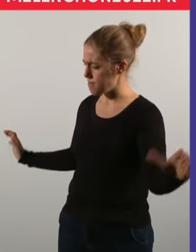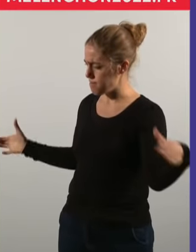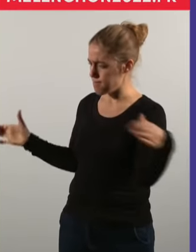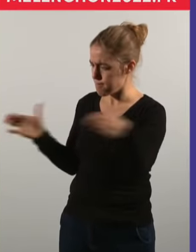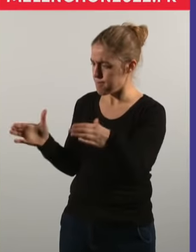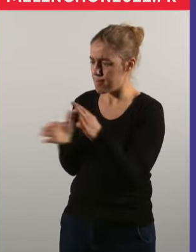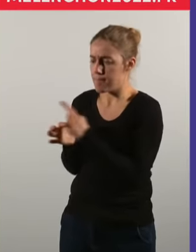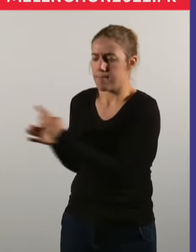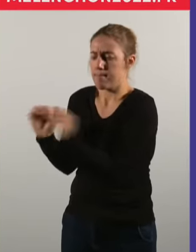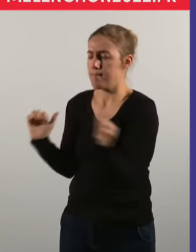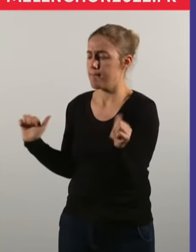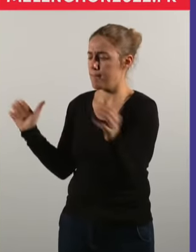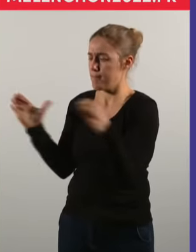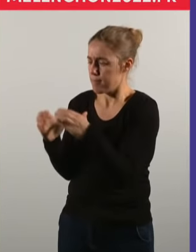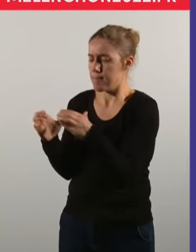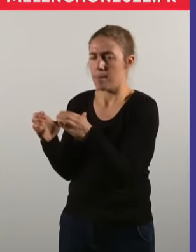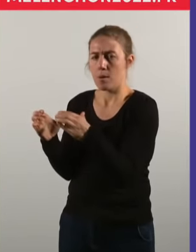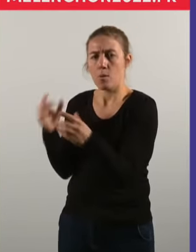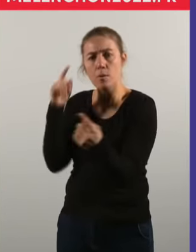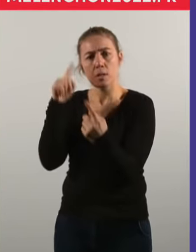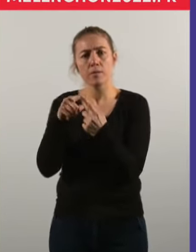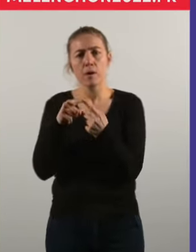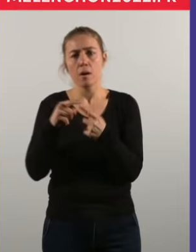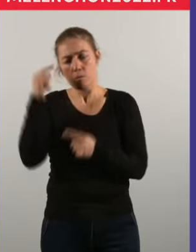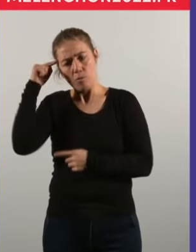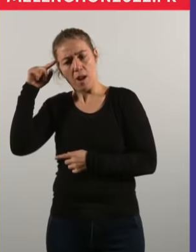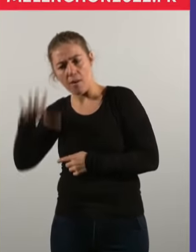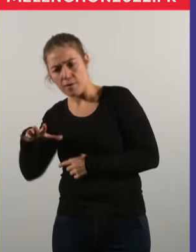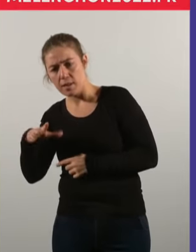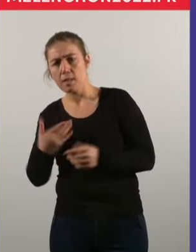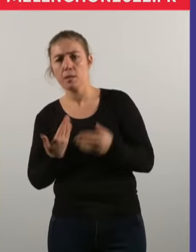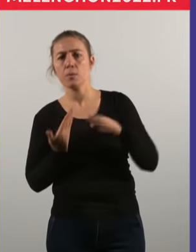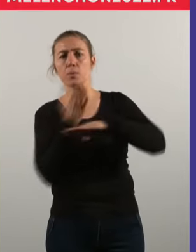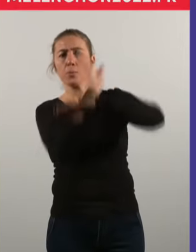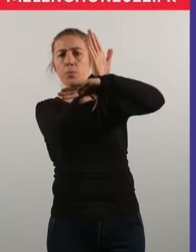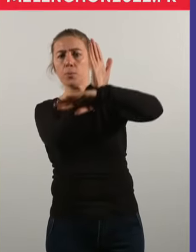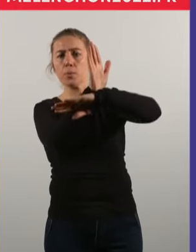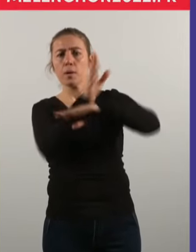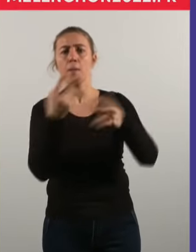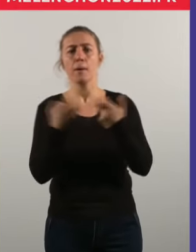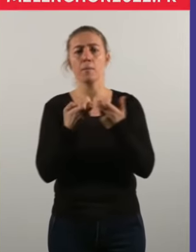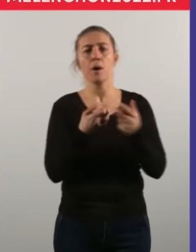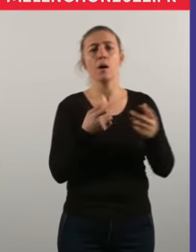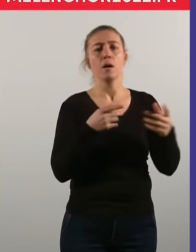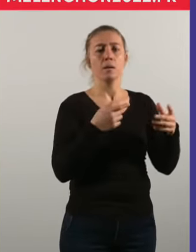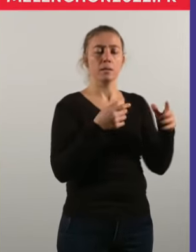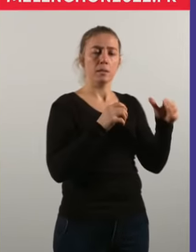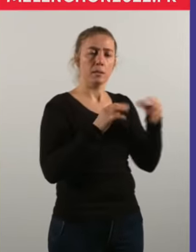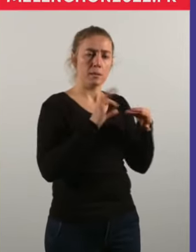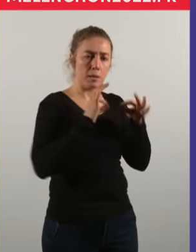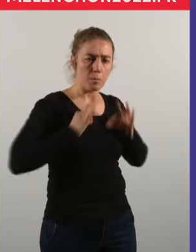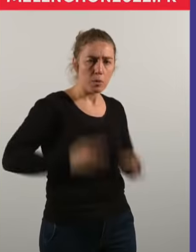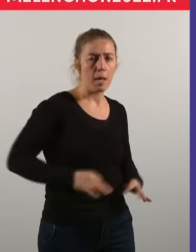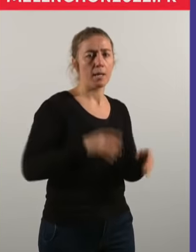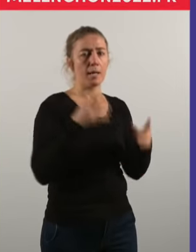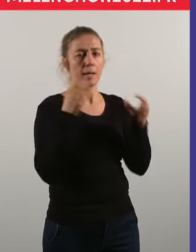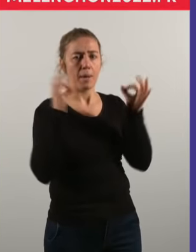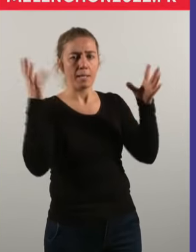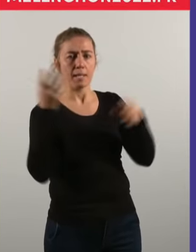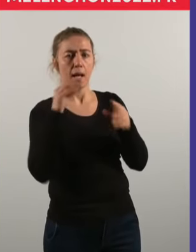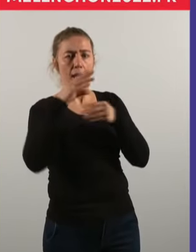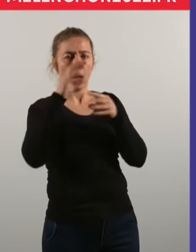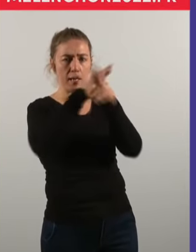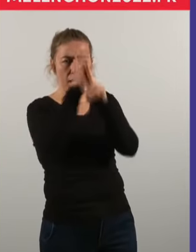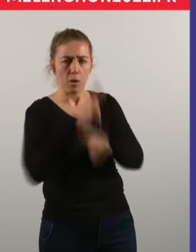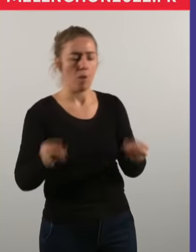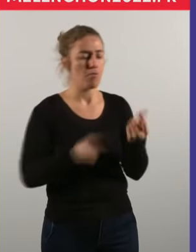pour faire triompher des points de vue comme celui du Tribunal climatique international, du droit mondial à l'accès à l'eau, combien d'autres